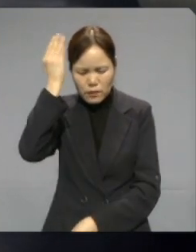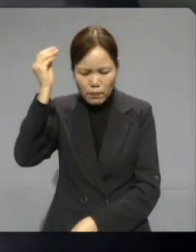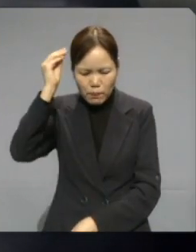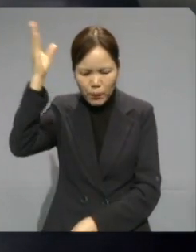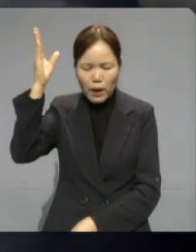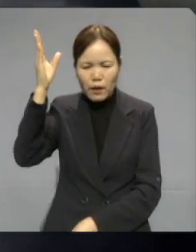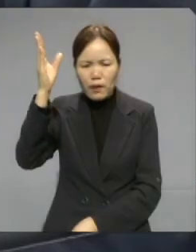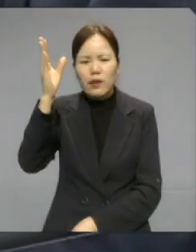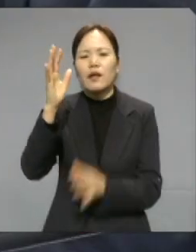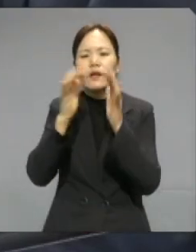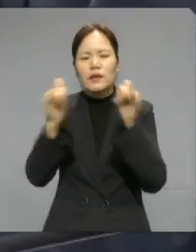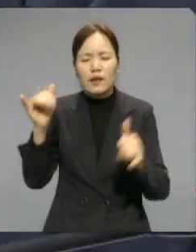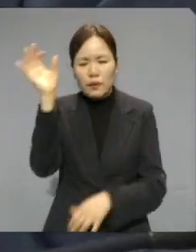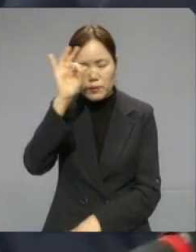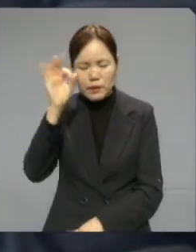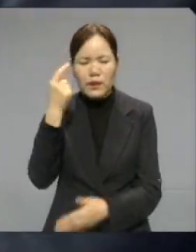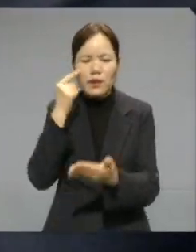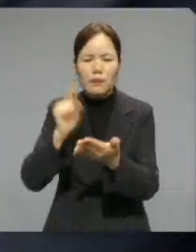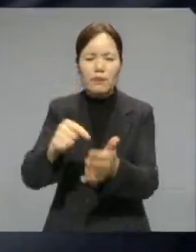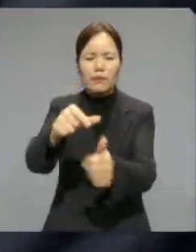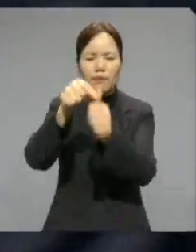영웅을 발굴할 계획이라고